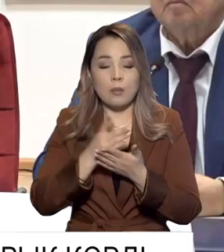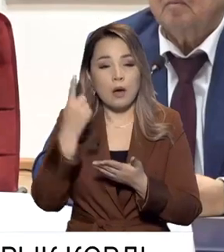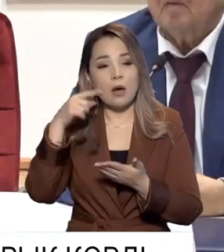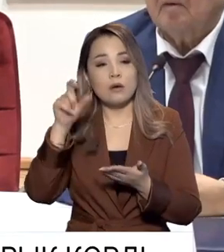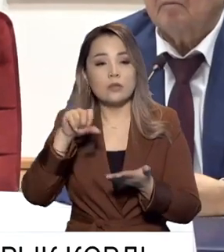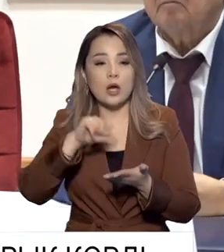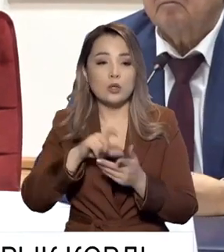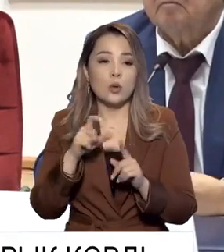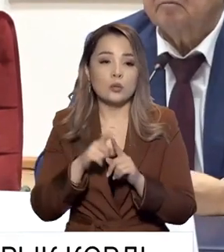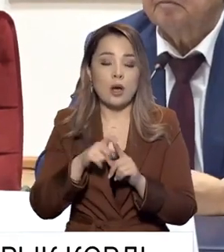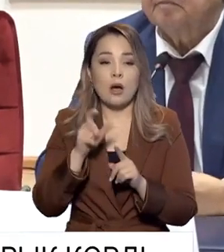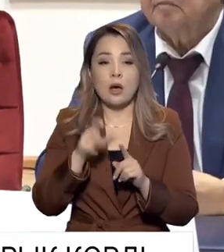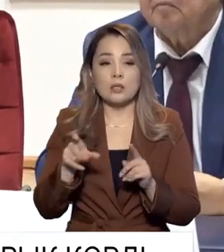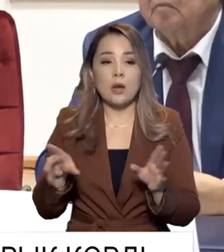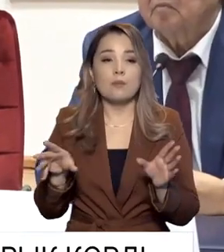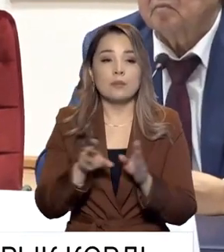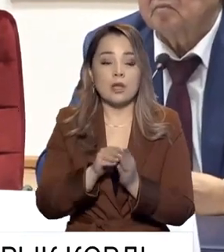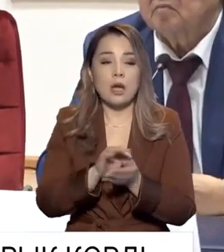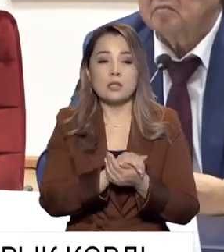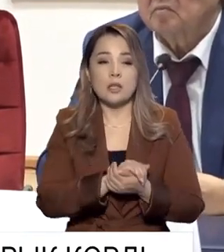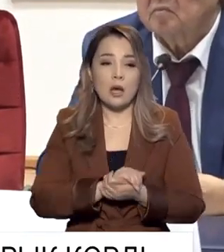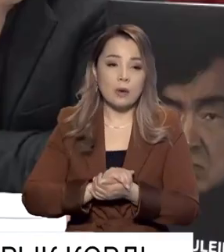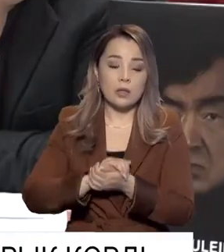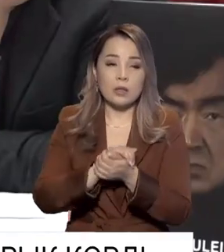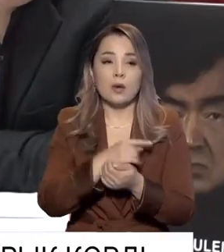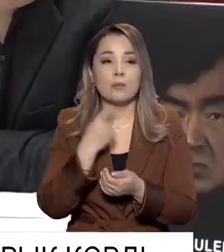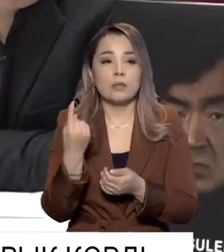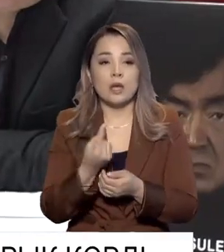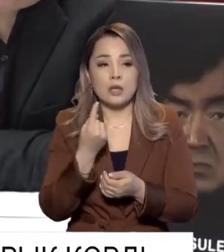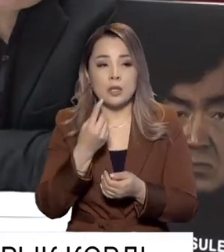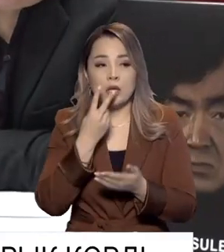Автордың сөзінше, бұл адамзатты бірлікке, ынтымаққа шақырады.